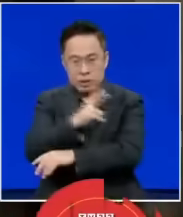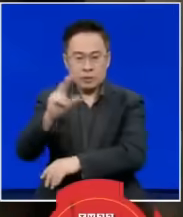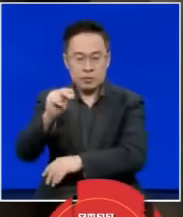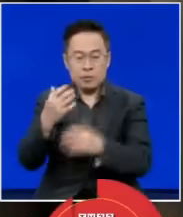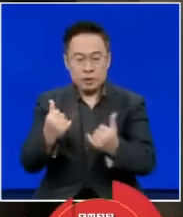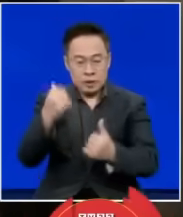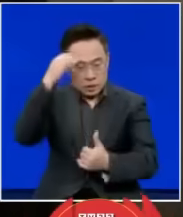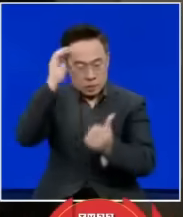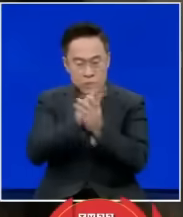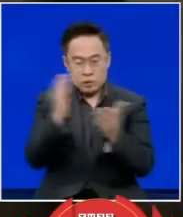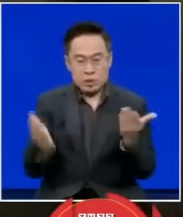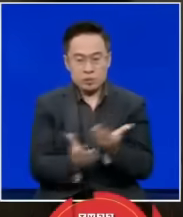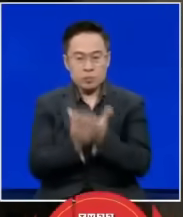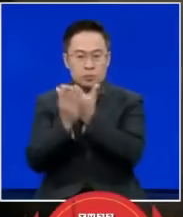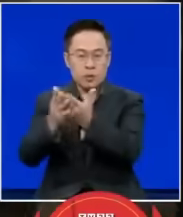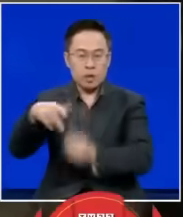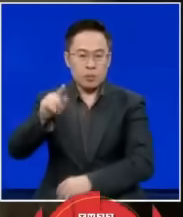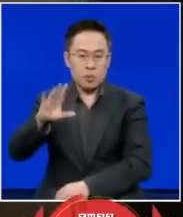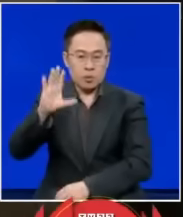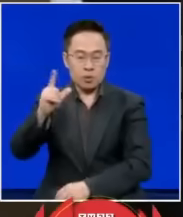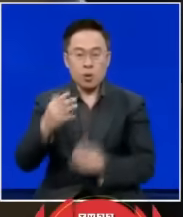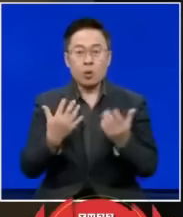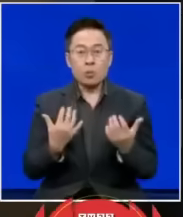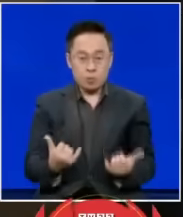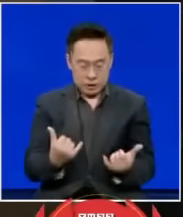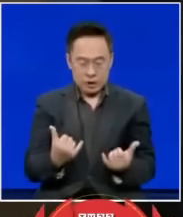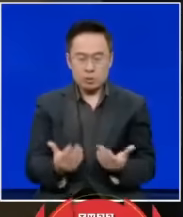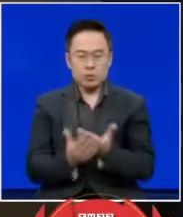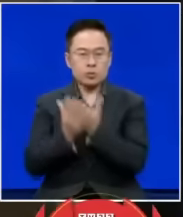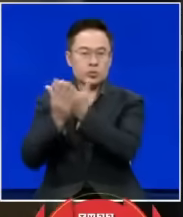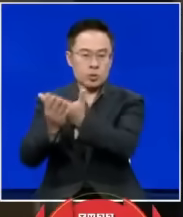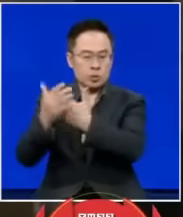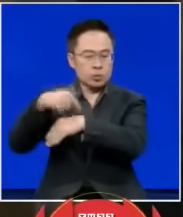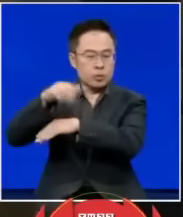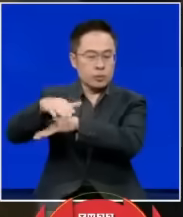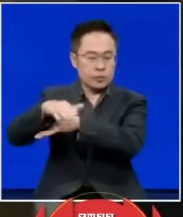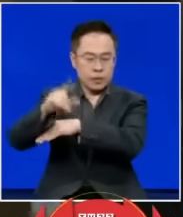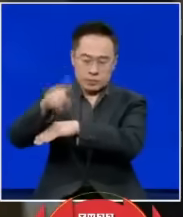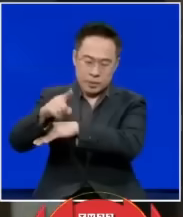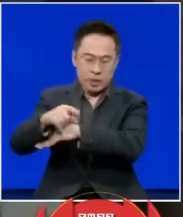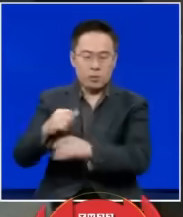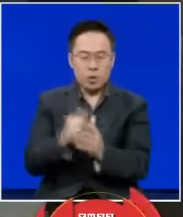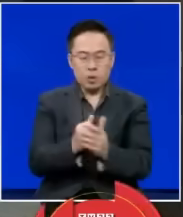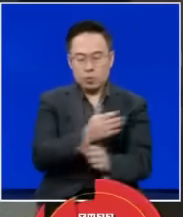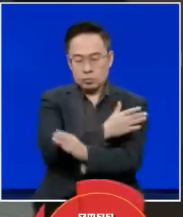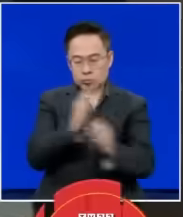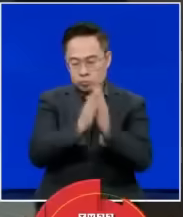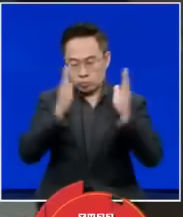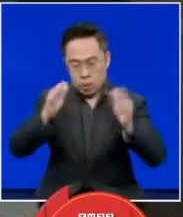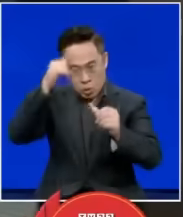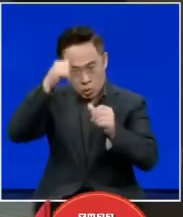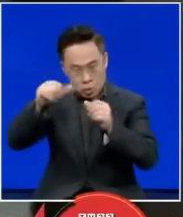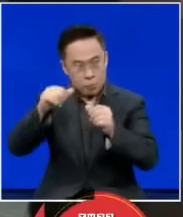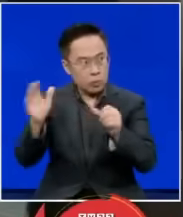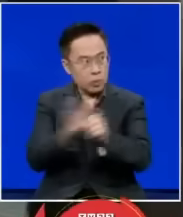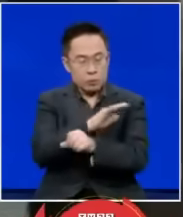พนักงานสืบสวนสอบสวนจะส่งสำนวนให้ปปช.ภายในวันนี้เห็นบอกว่าในช่วงบ่ายค่ะเพราะว่าจะครบกำหนด30วันในวันอาทิตย์ที่